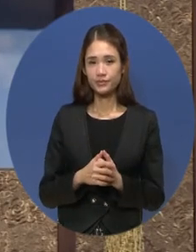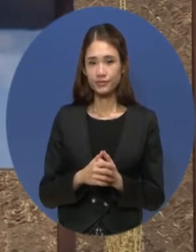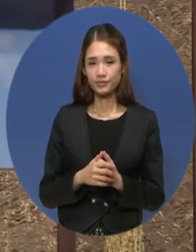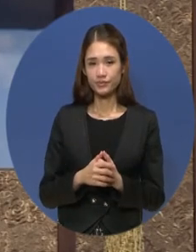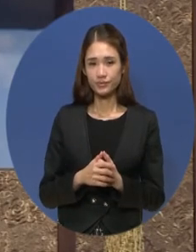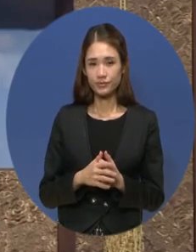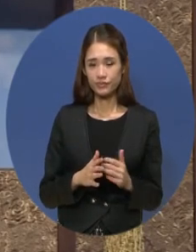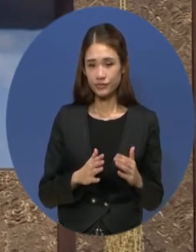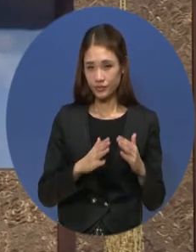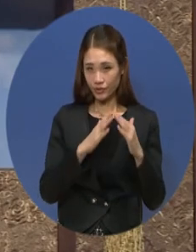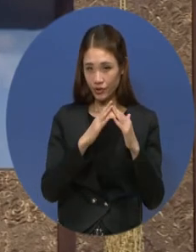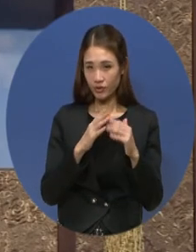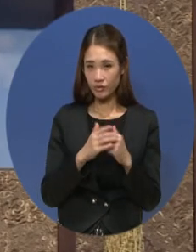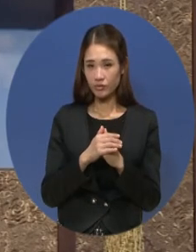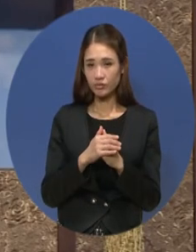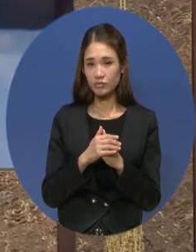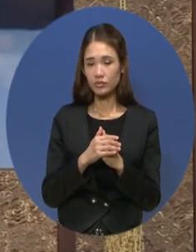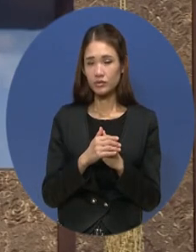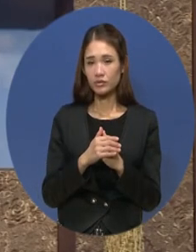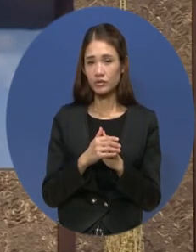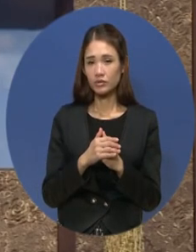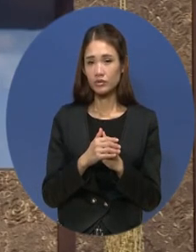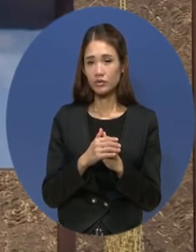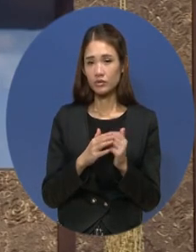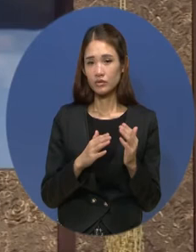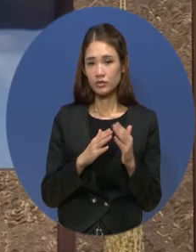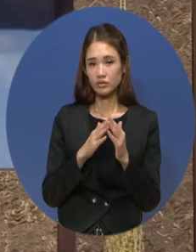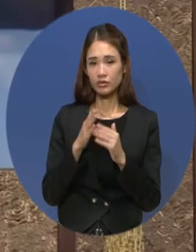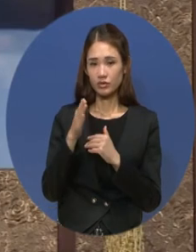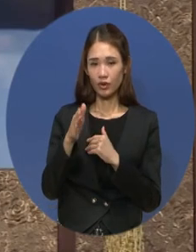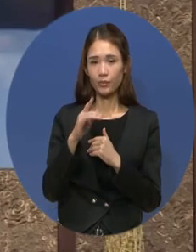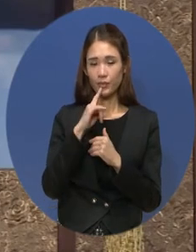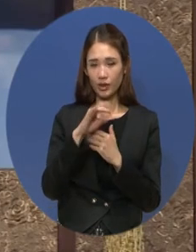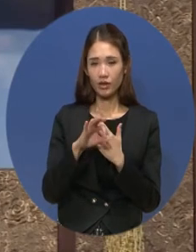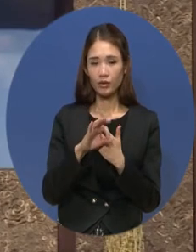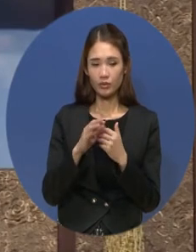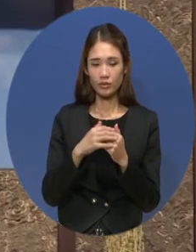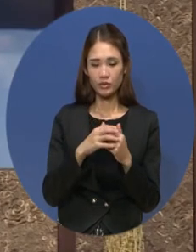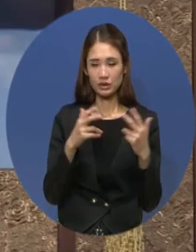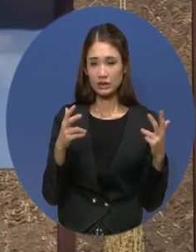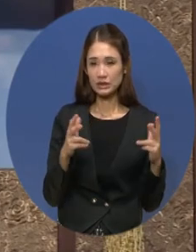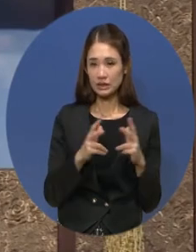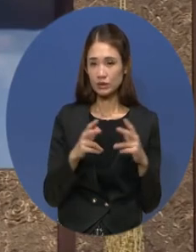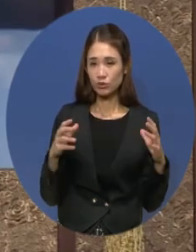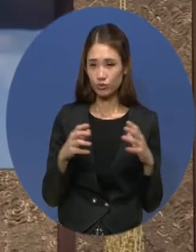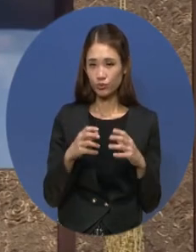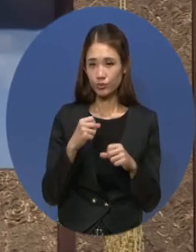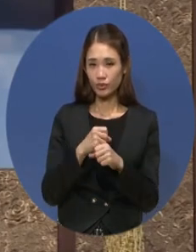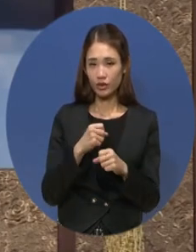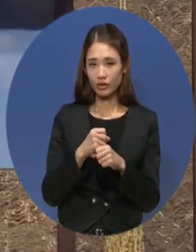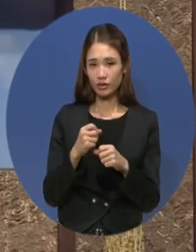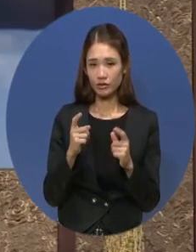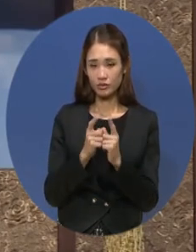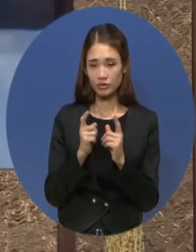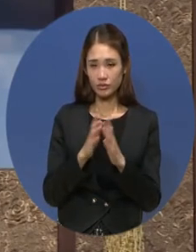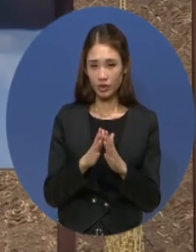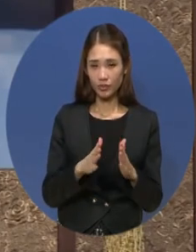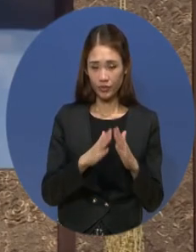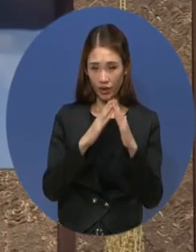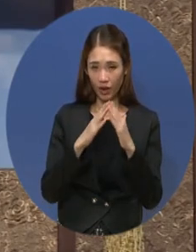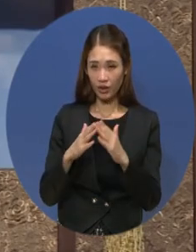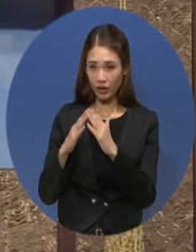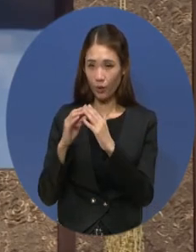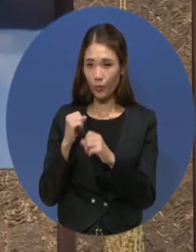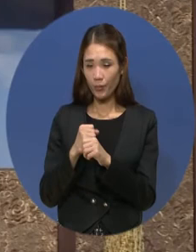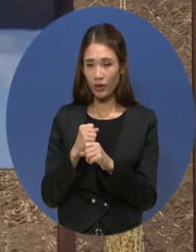뭘 예 근데 이제 뭐 캠프 를 전문적으로 한다면 뭐 그룹 쪄서 실제 테스트 쳐보고 여러가지 할 수가